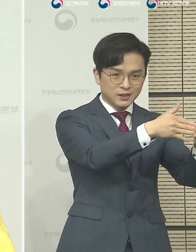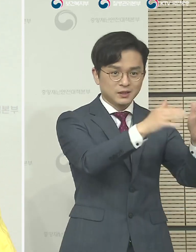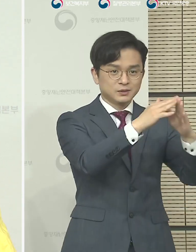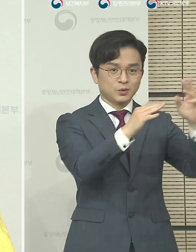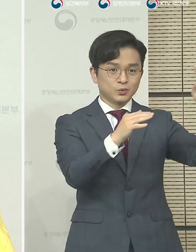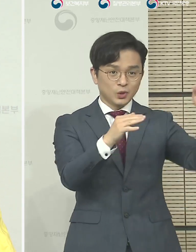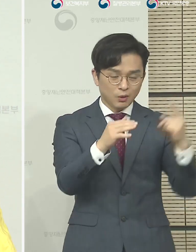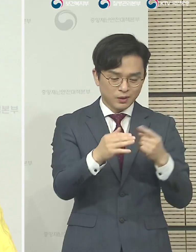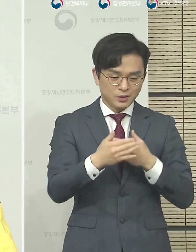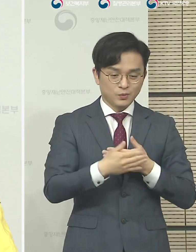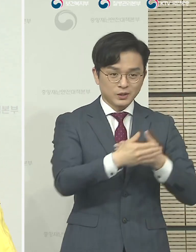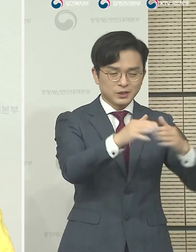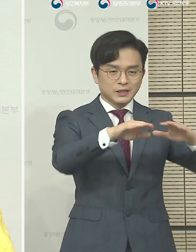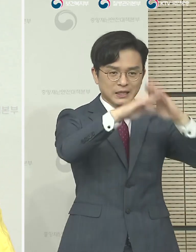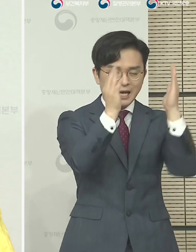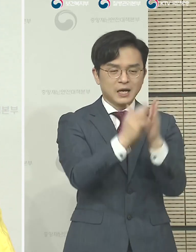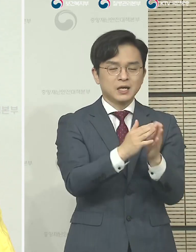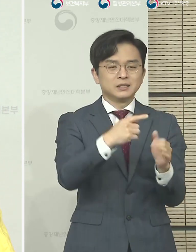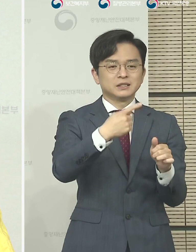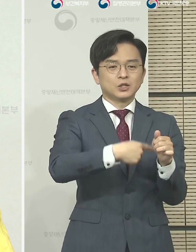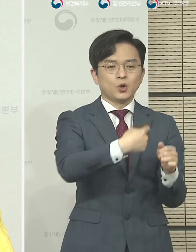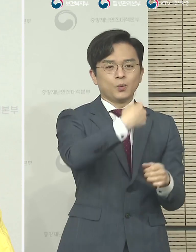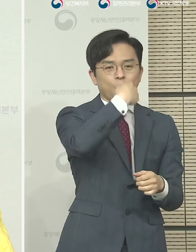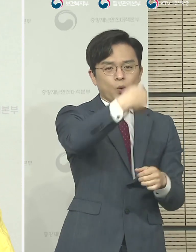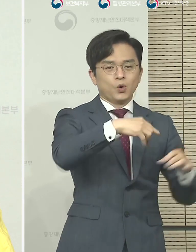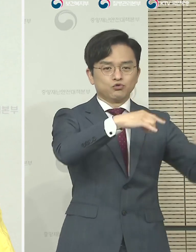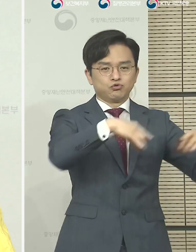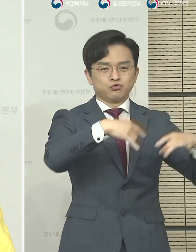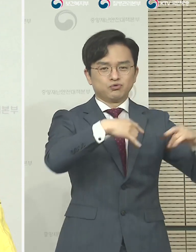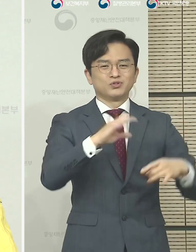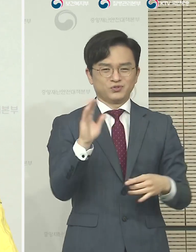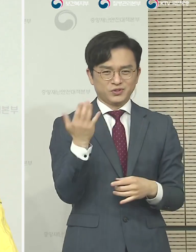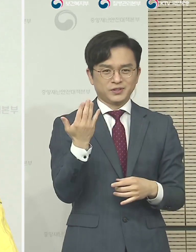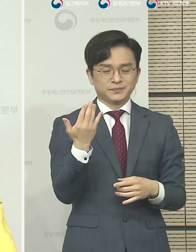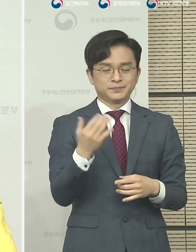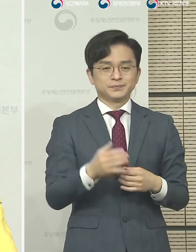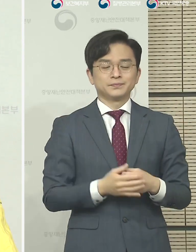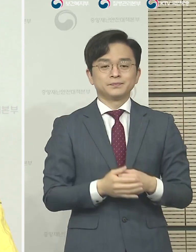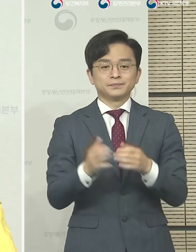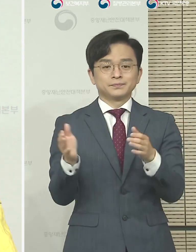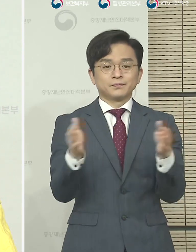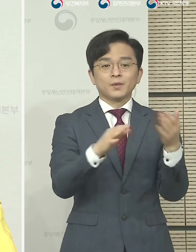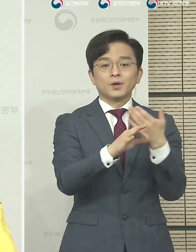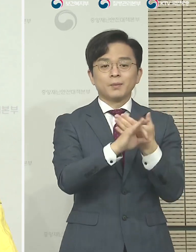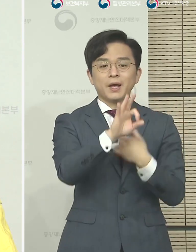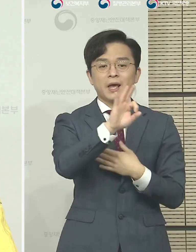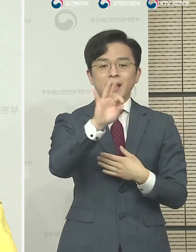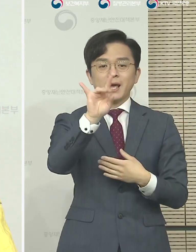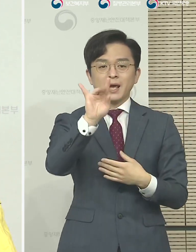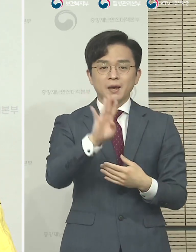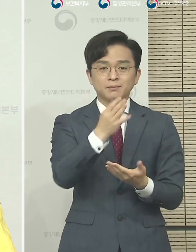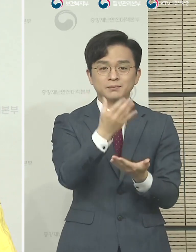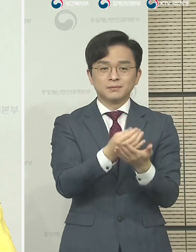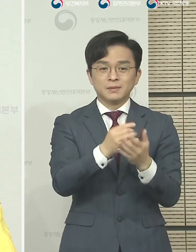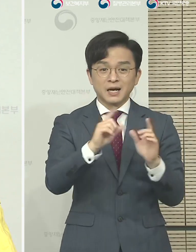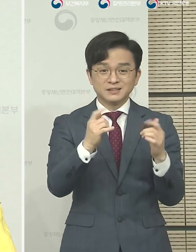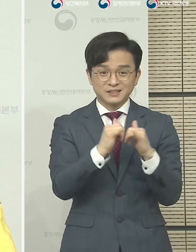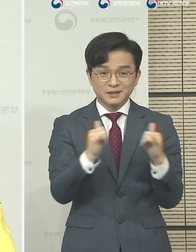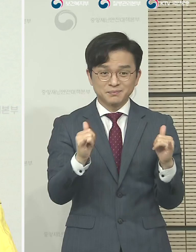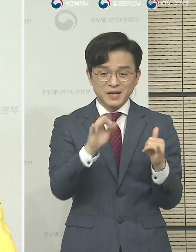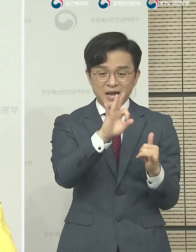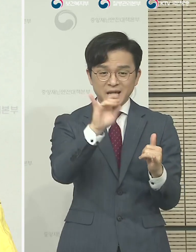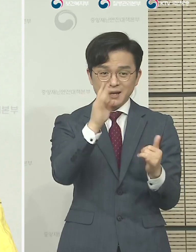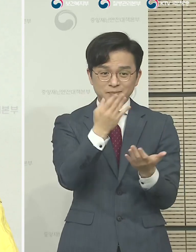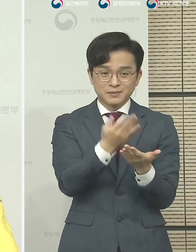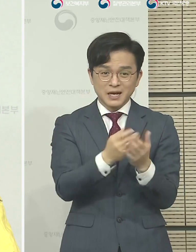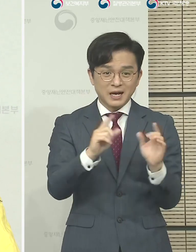조치를 이제 하고요. 앱이 깔리지 않은 분들 같은 경우는 출발할 때 출발한다라고 하는